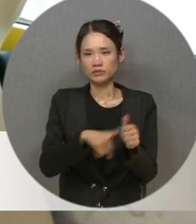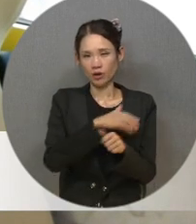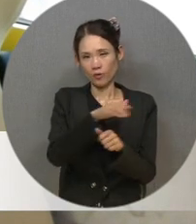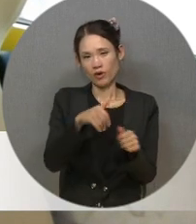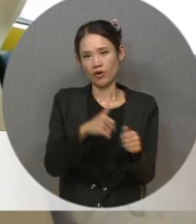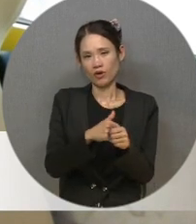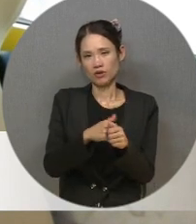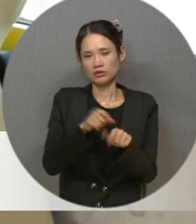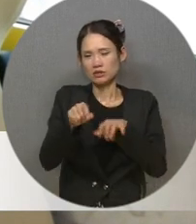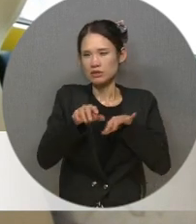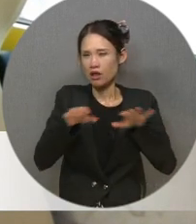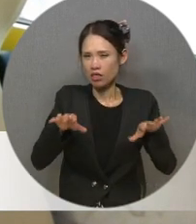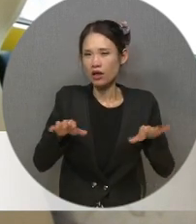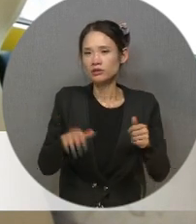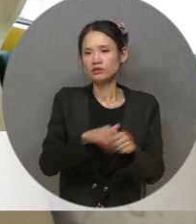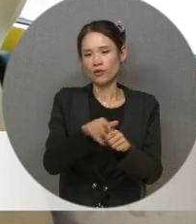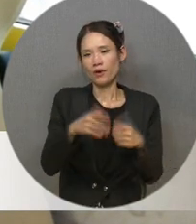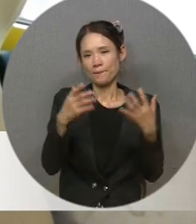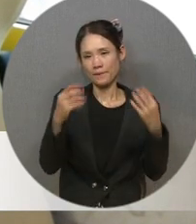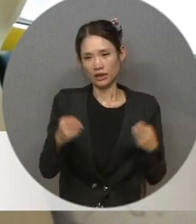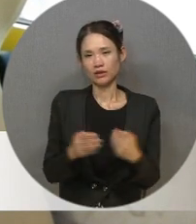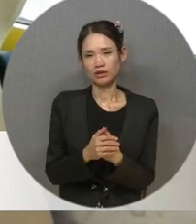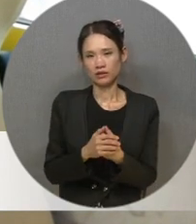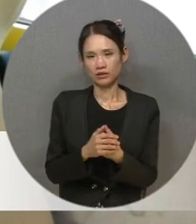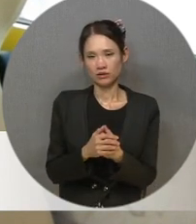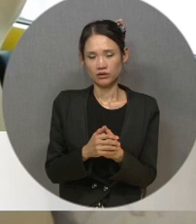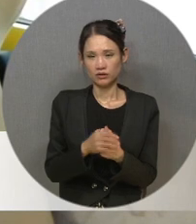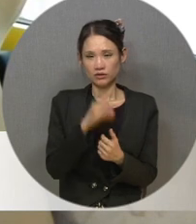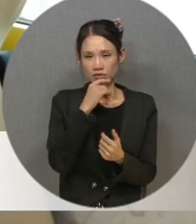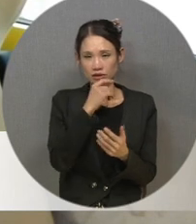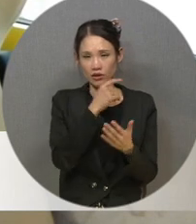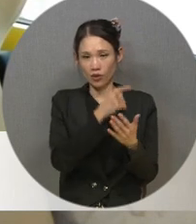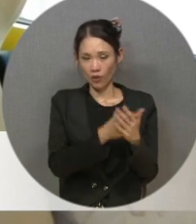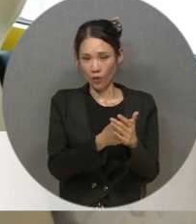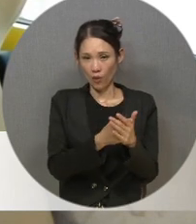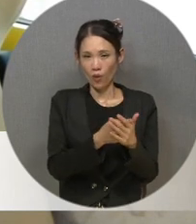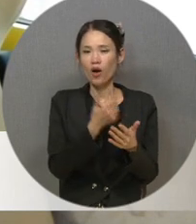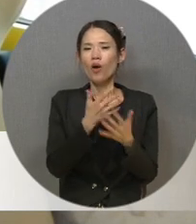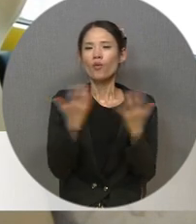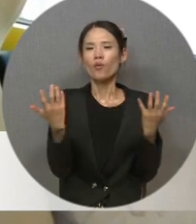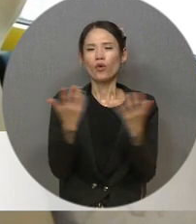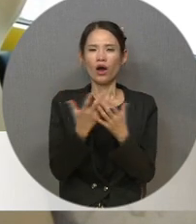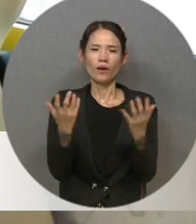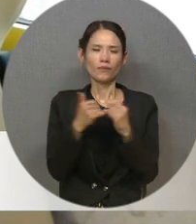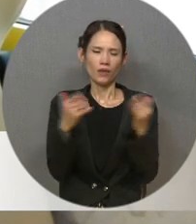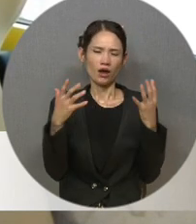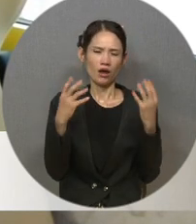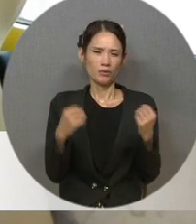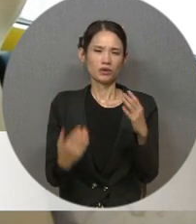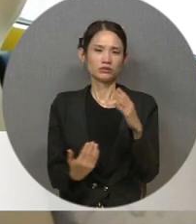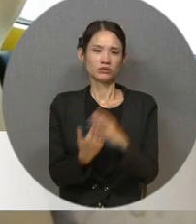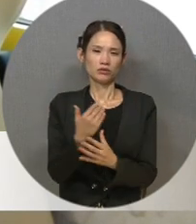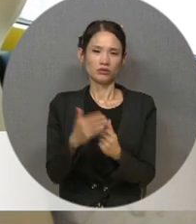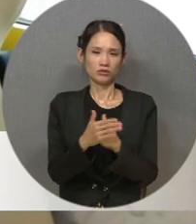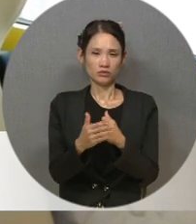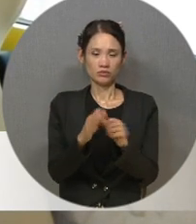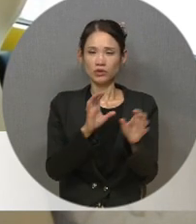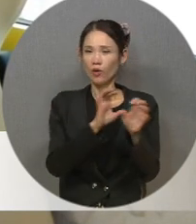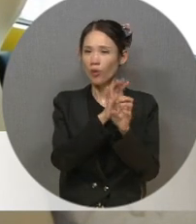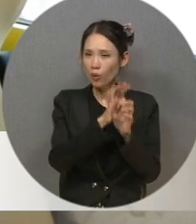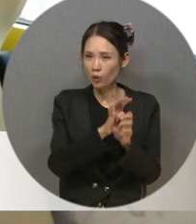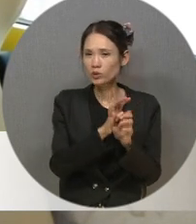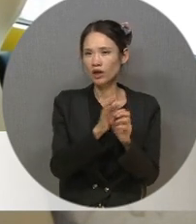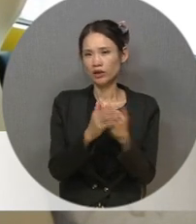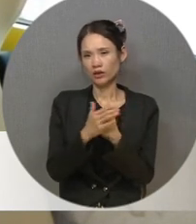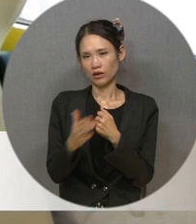응급 상황이나 진환들이 많이 발생해서 환자들은 많이 생기는 걸로 알고 있는데 거의 다 코로나다